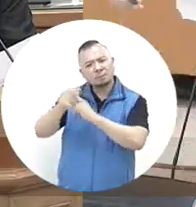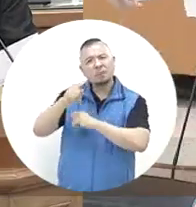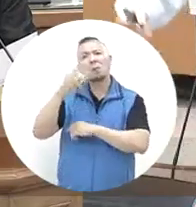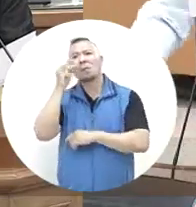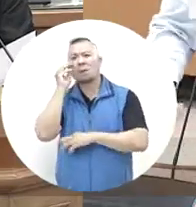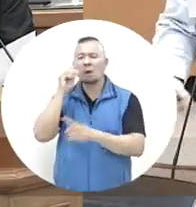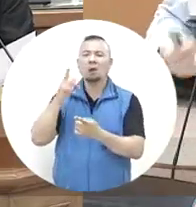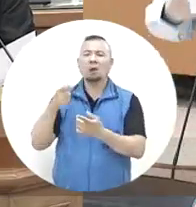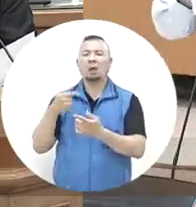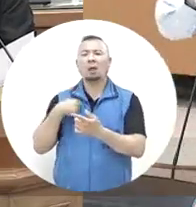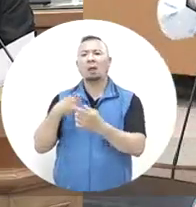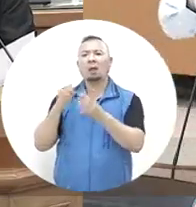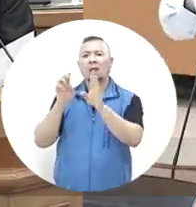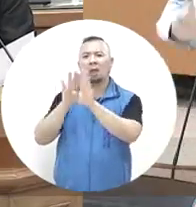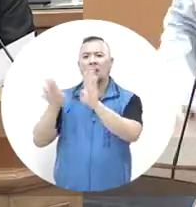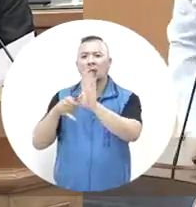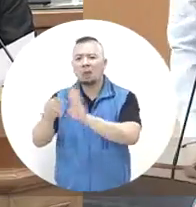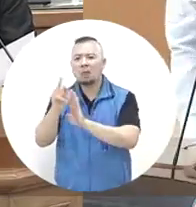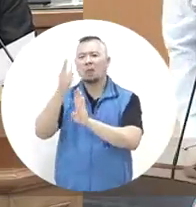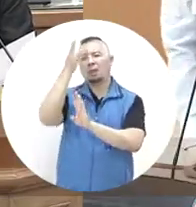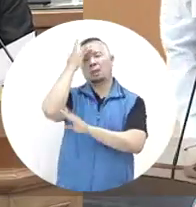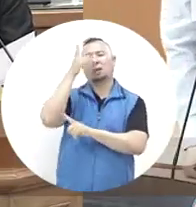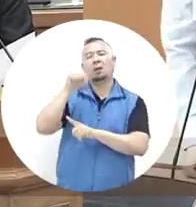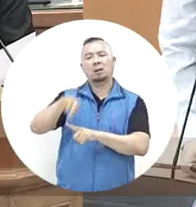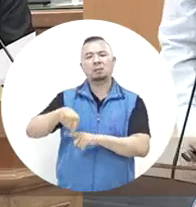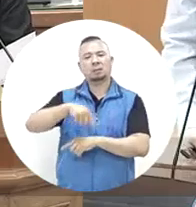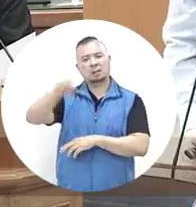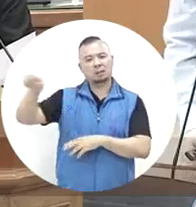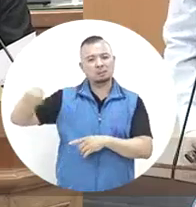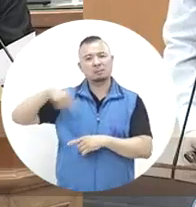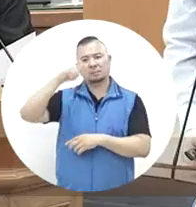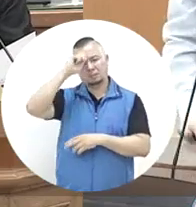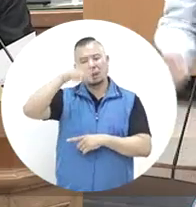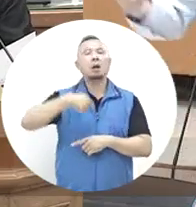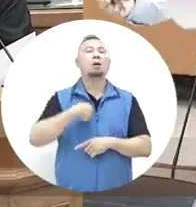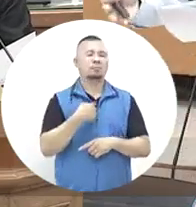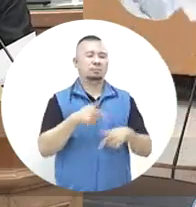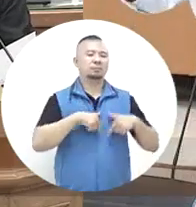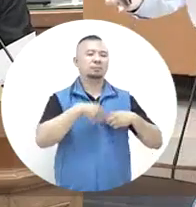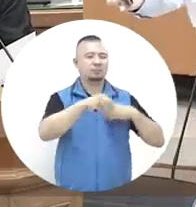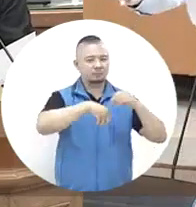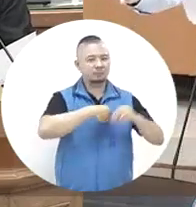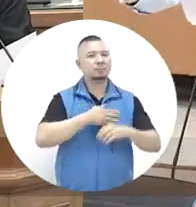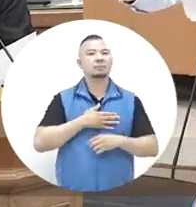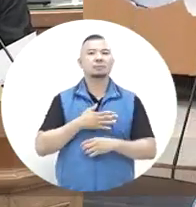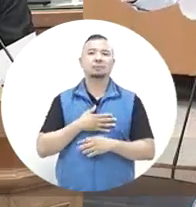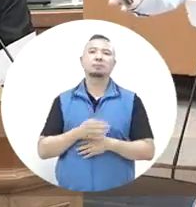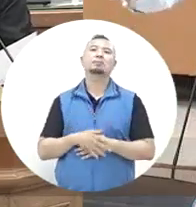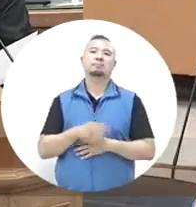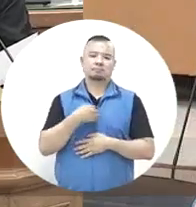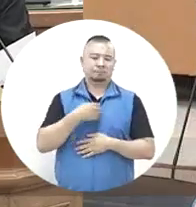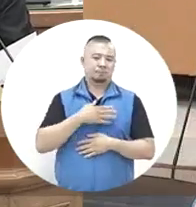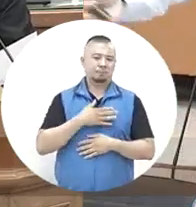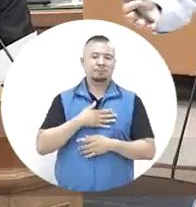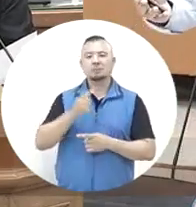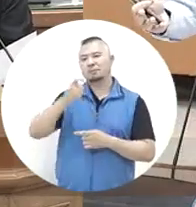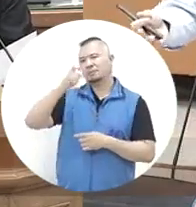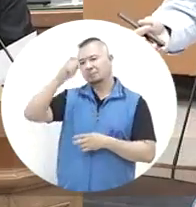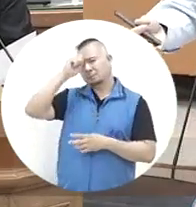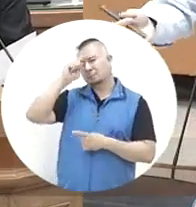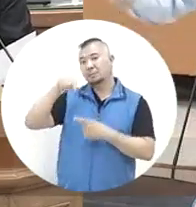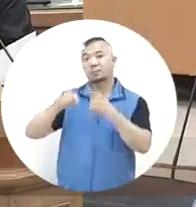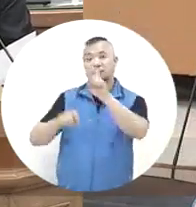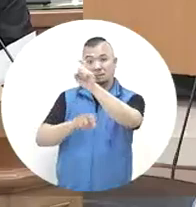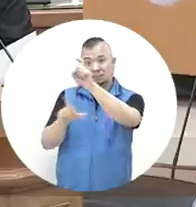有开啊，到处都在施工，所以民众觉得是还蛮失落的。 我完全可以理解， 哎，啊，我希望说十月你在办这个大活动